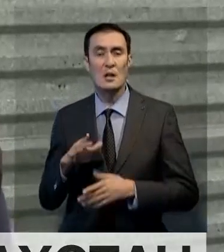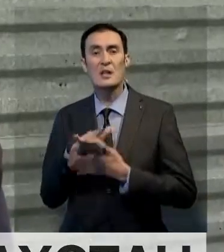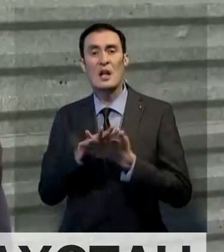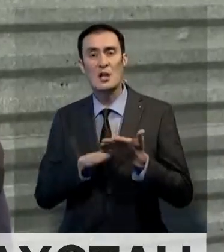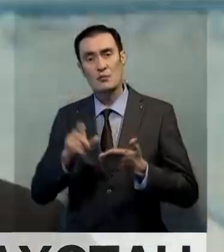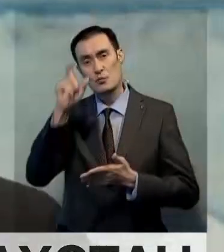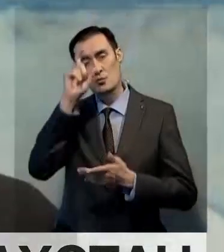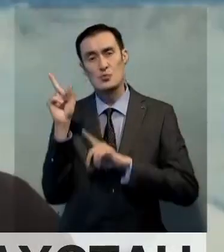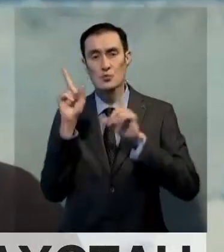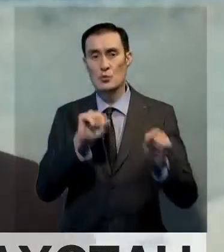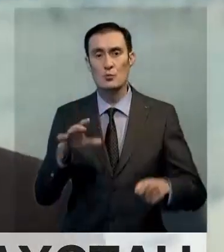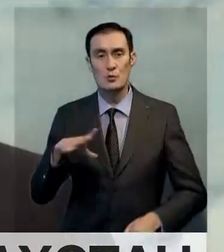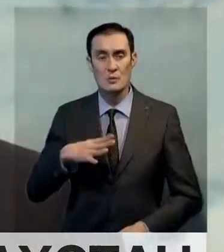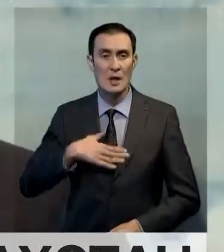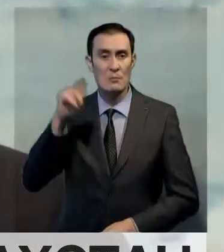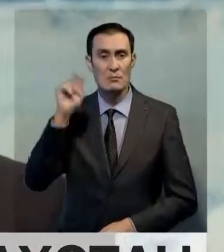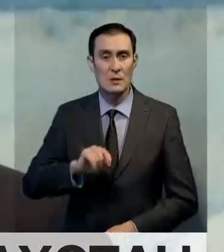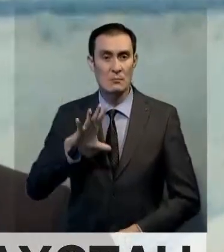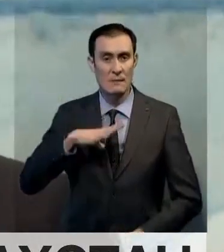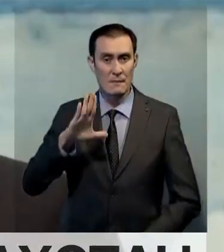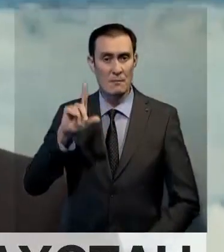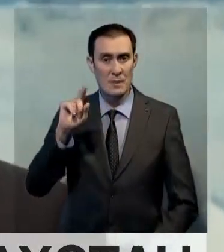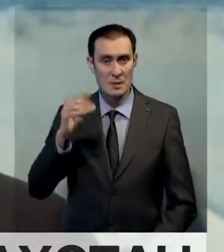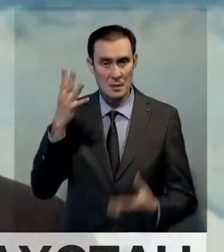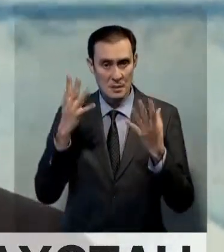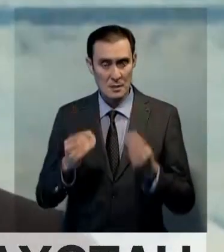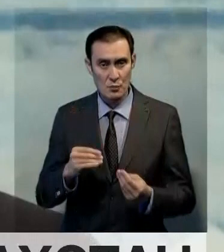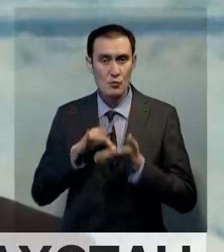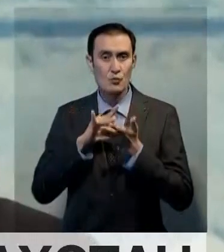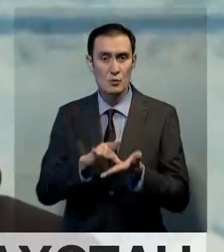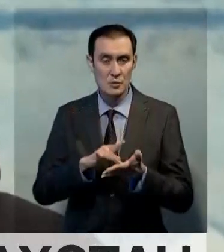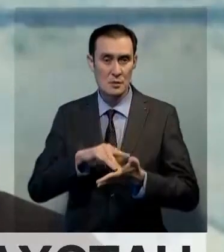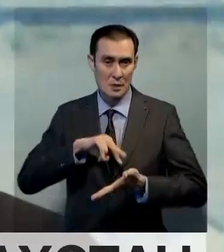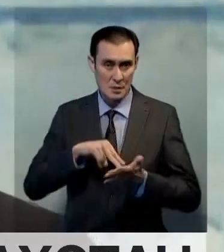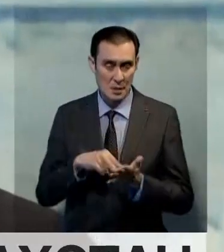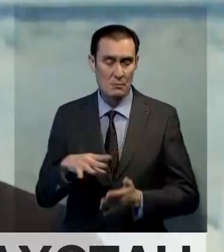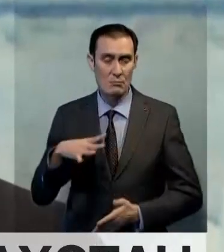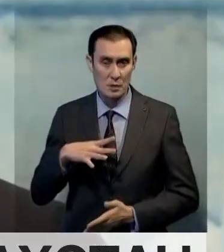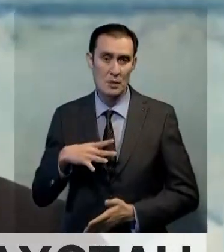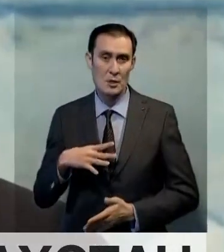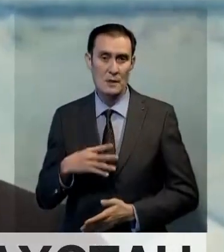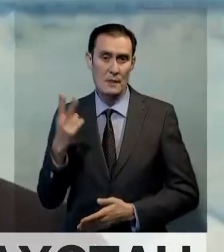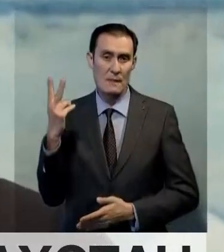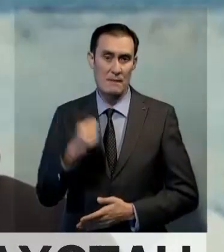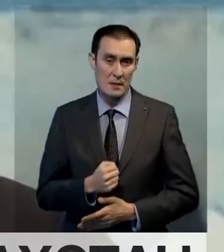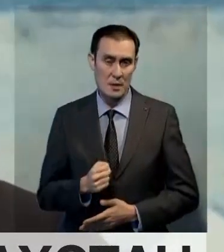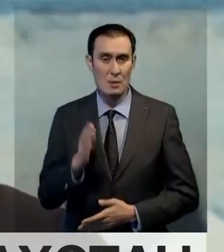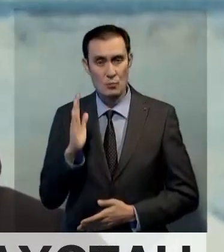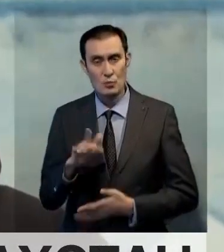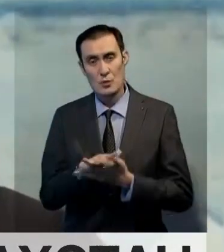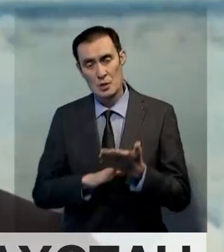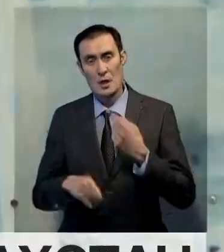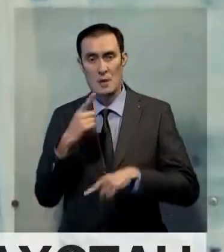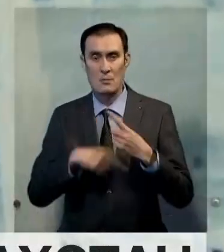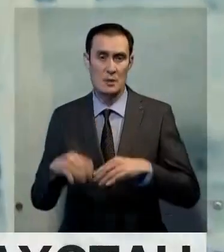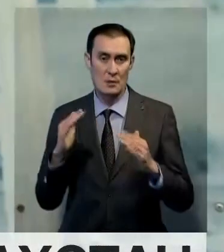быть, еще куда-то. Приехал в понедельник, вот, ну, в туристических целях, вот, ну, буквально 2 недельки побуду, потом обратно